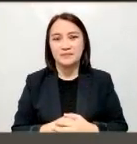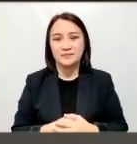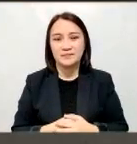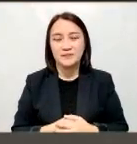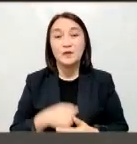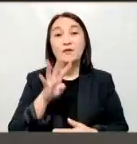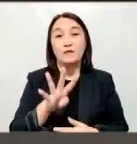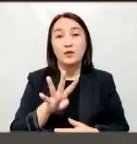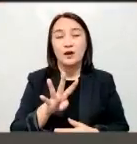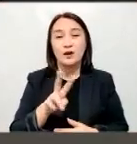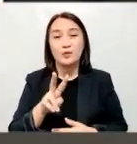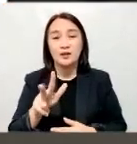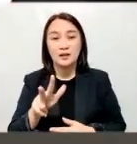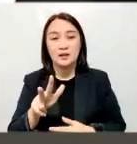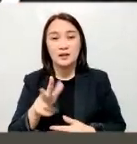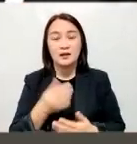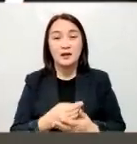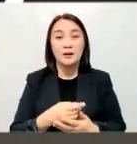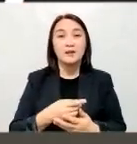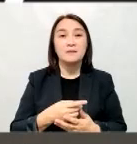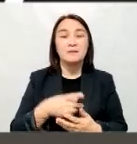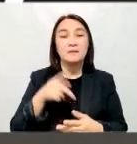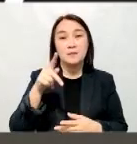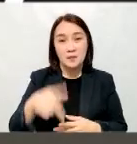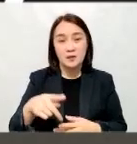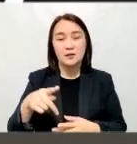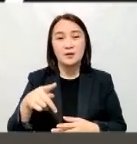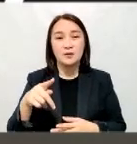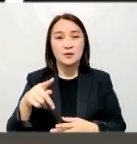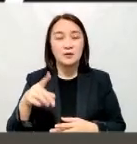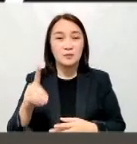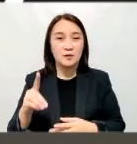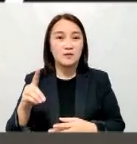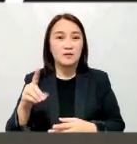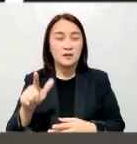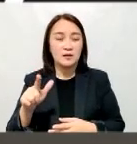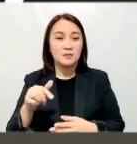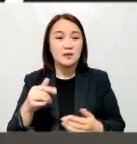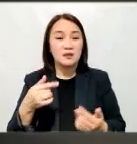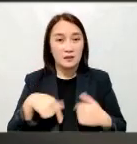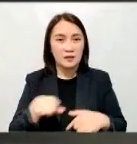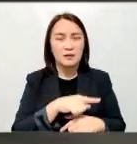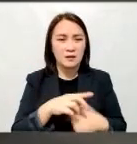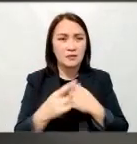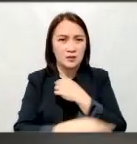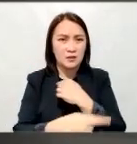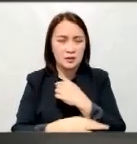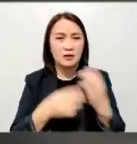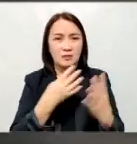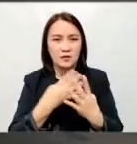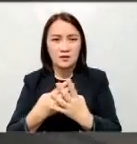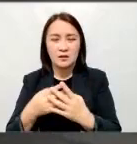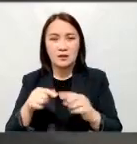423 persons deprived of liberty ang pinalaya ngayong araw mula sa Bilibid at maging sa mga regional penal colony. Ang ilan sa kanila ay